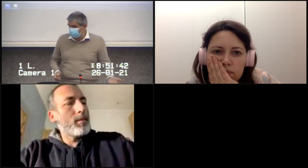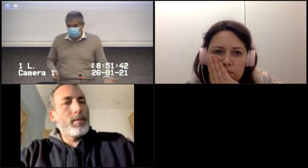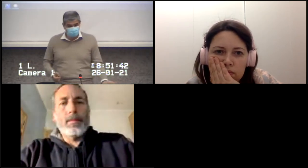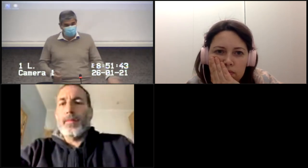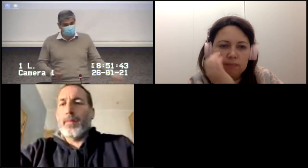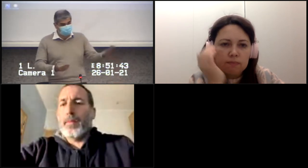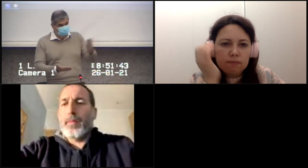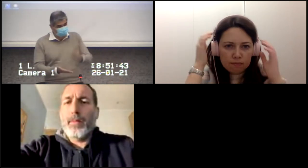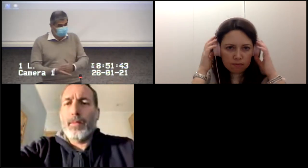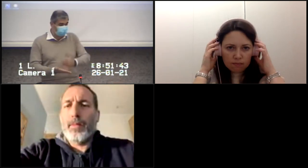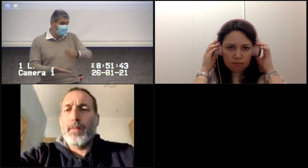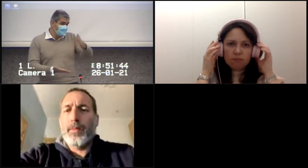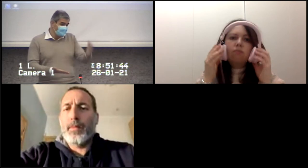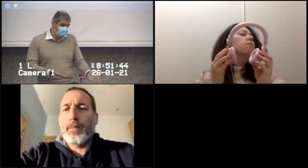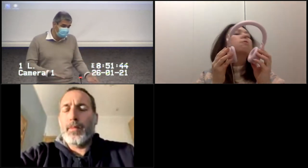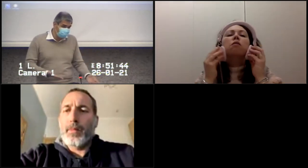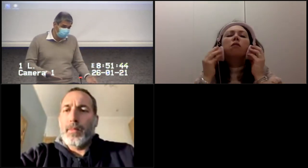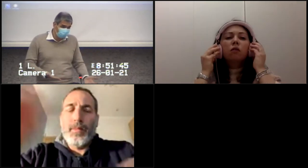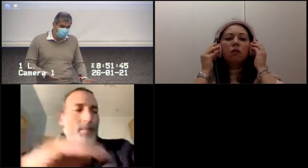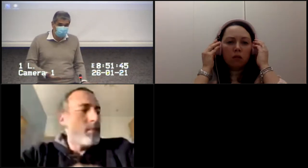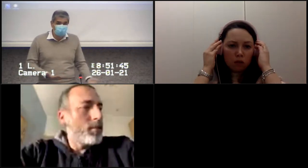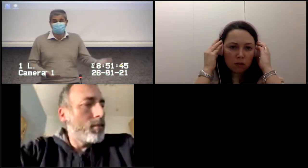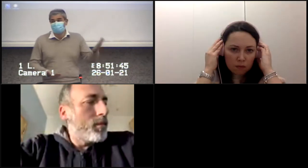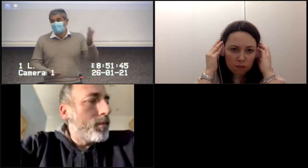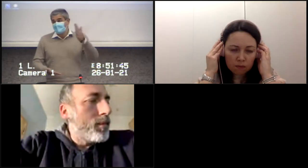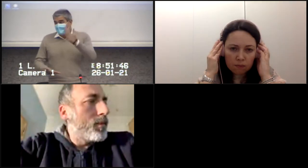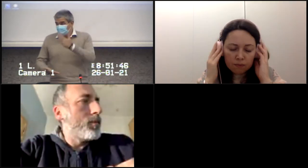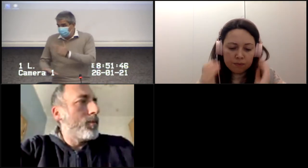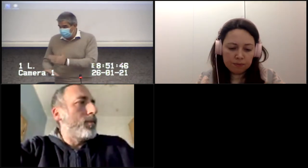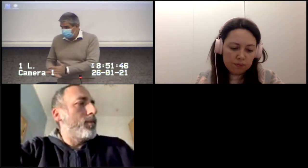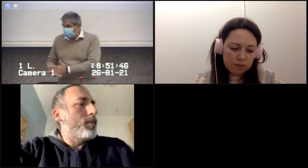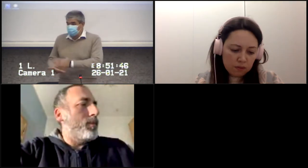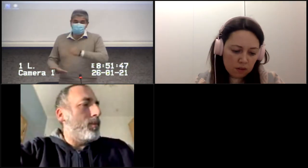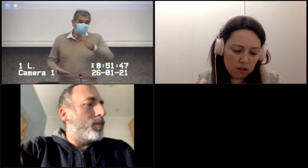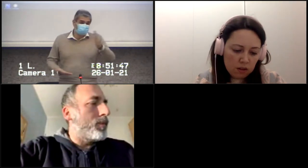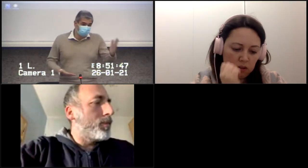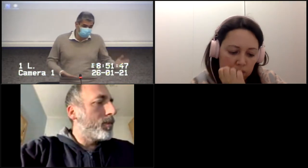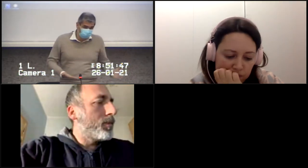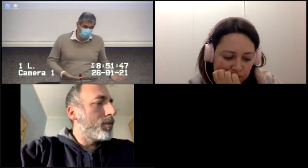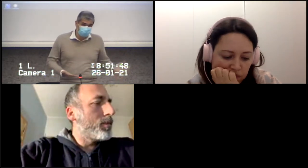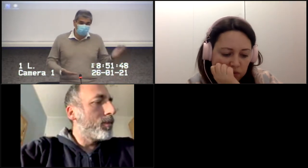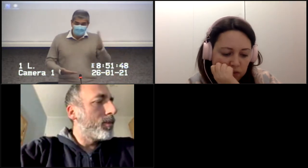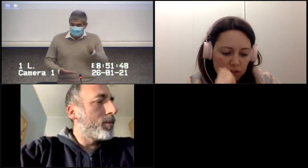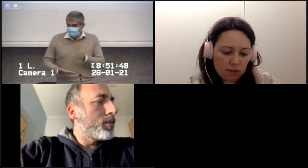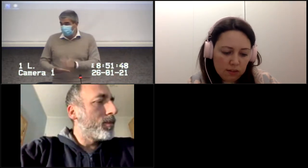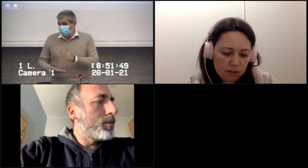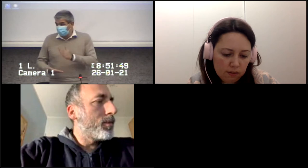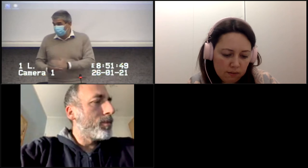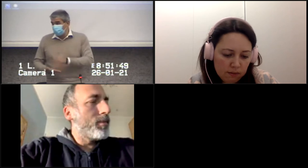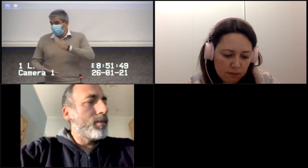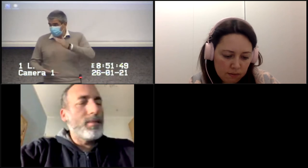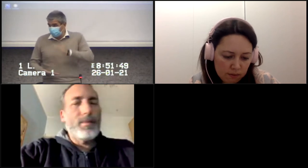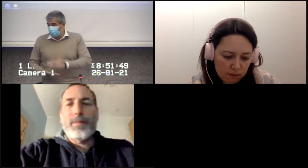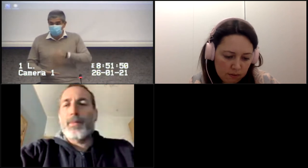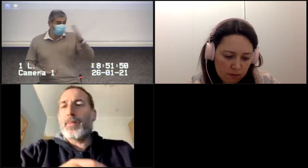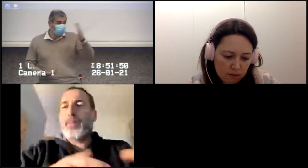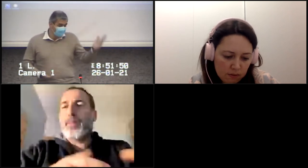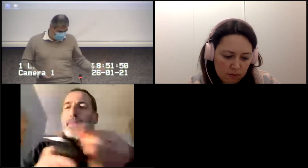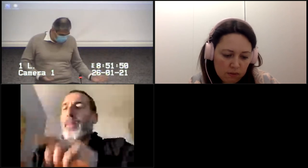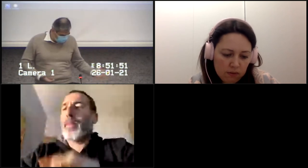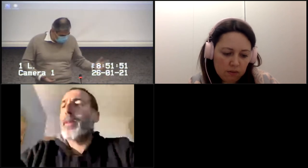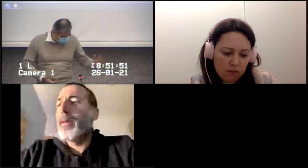del 10% se uno fa edilizia convenzionata, un'implementazione del 10% se va a fare